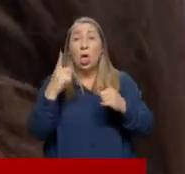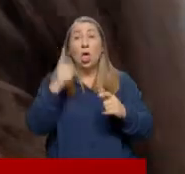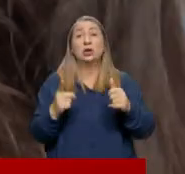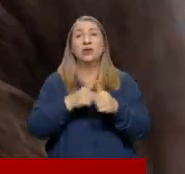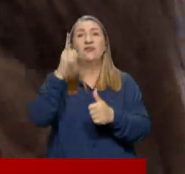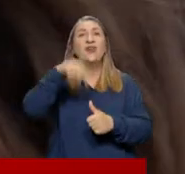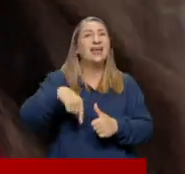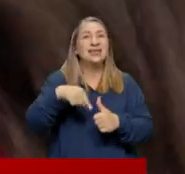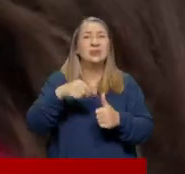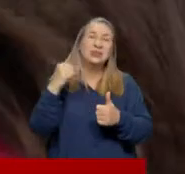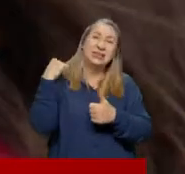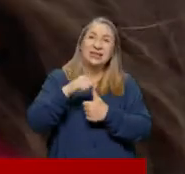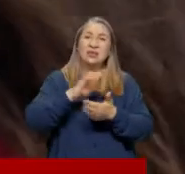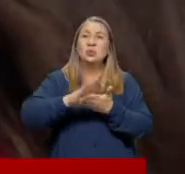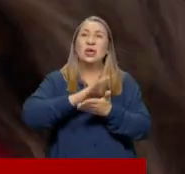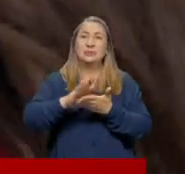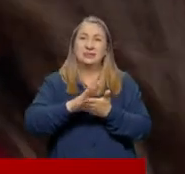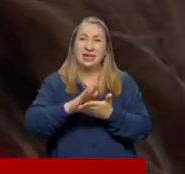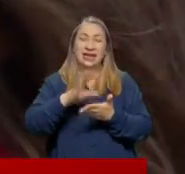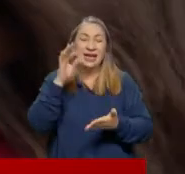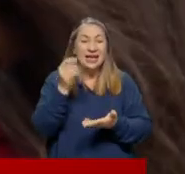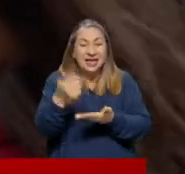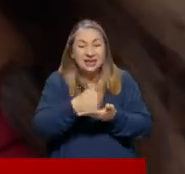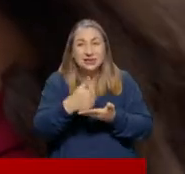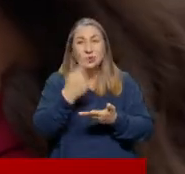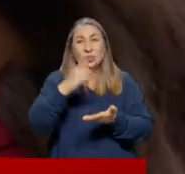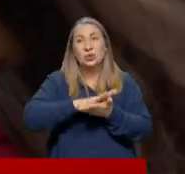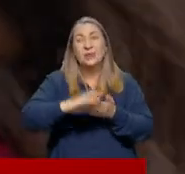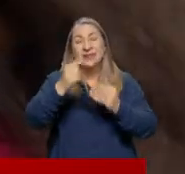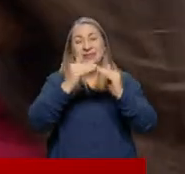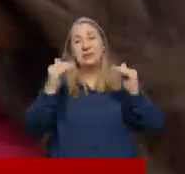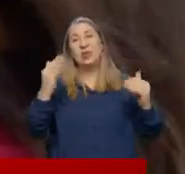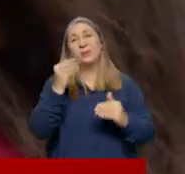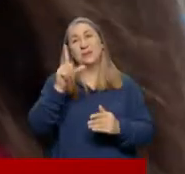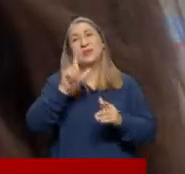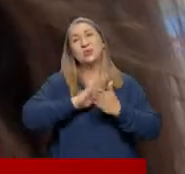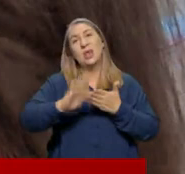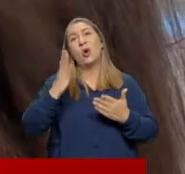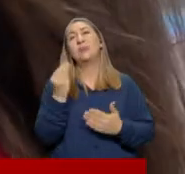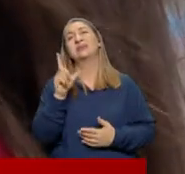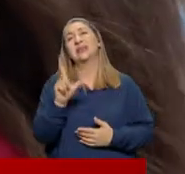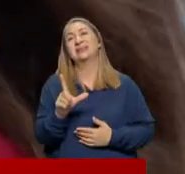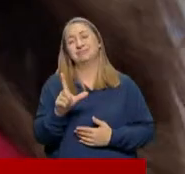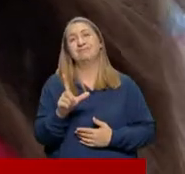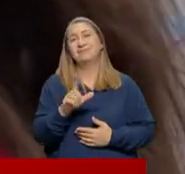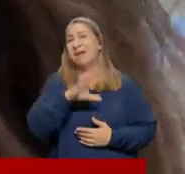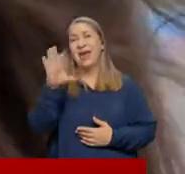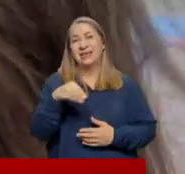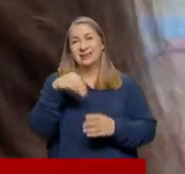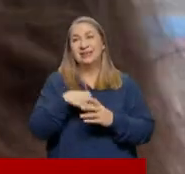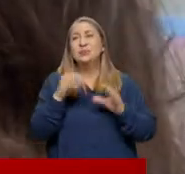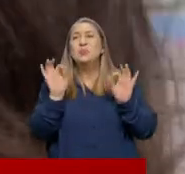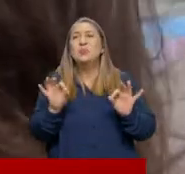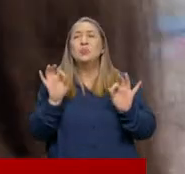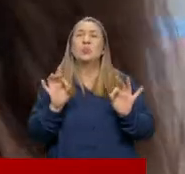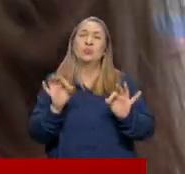öncelikli olarak vergi dilimlerinin kazanca göre düzenlenmesinde belli sınırlar olmadı bir düzenleme yapılması Bütün herkes